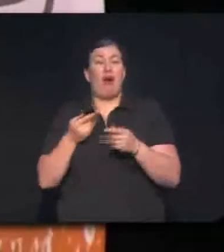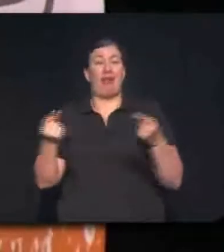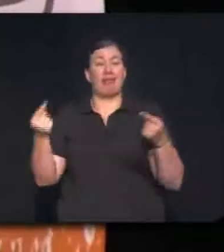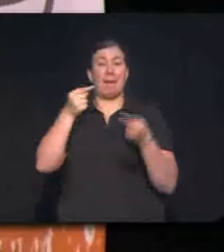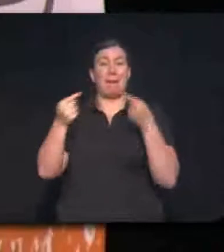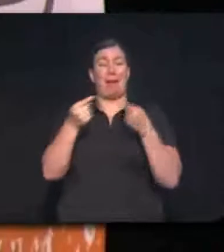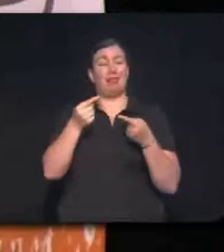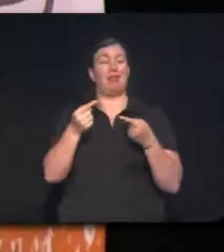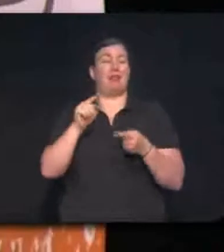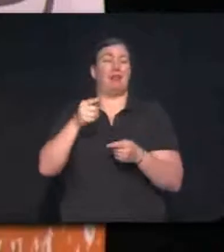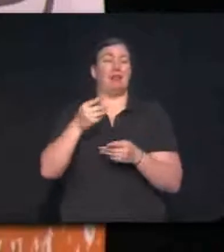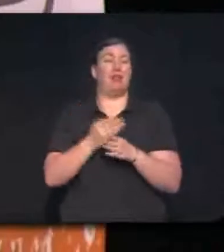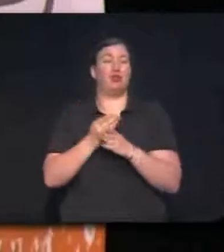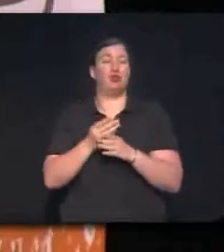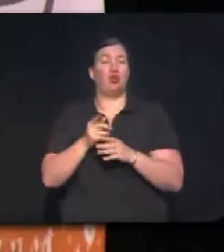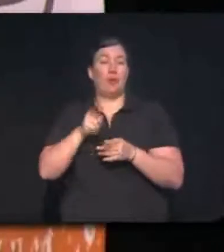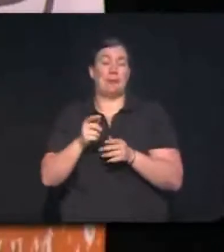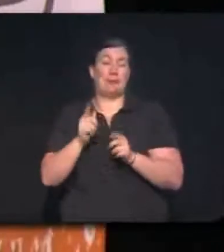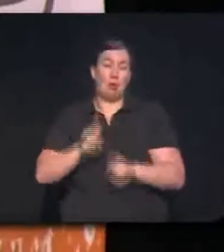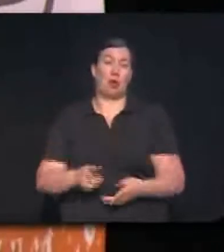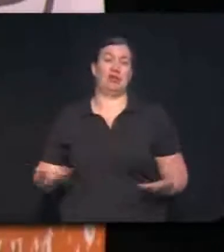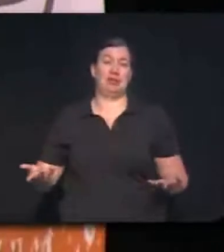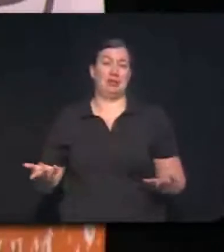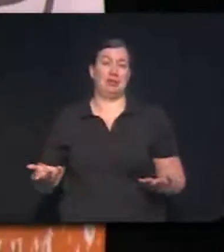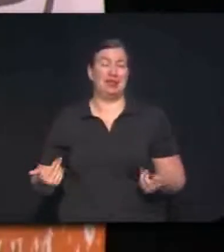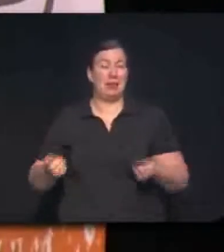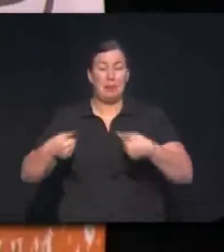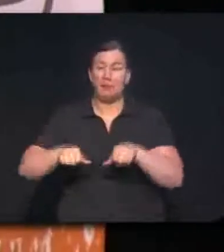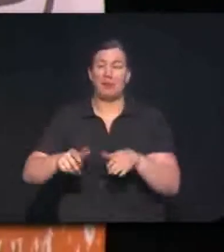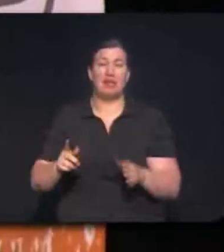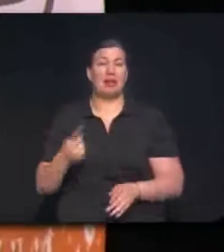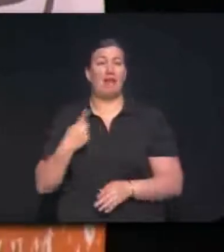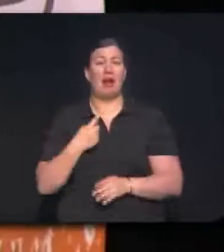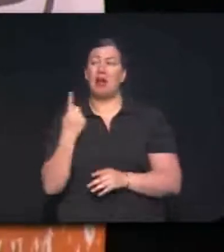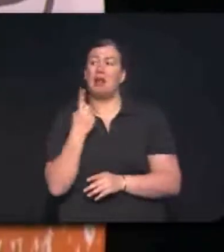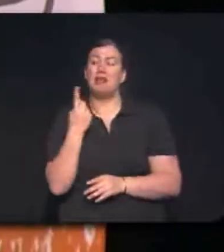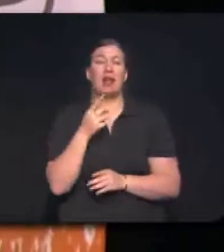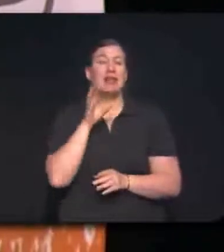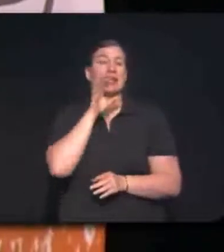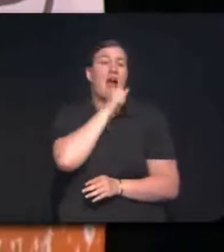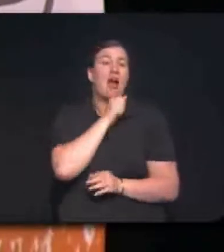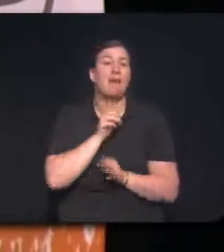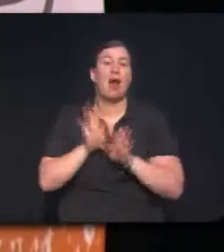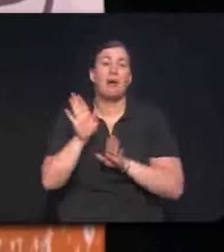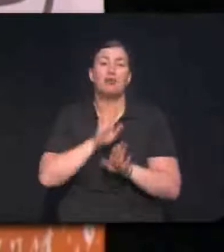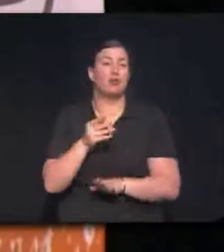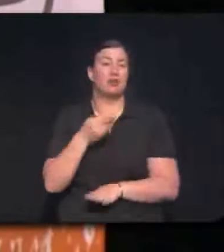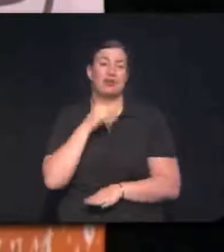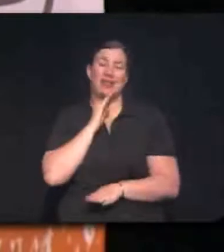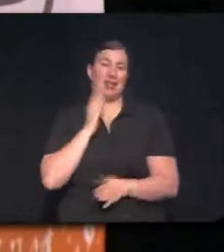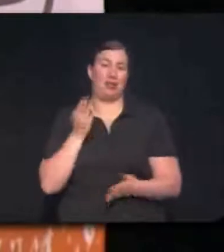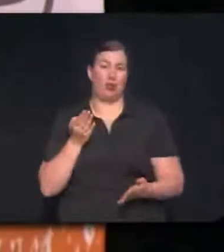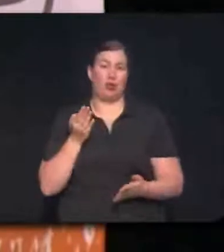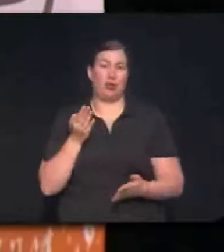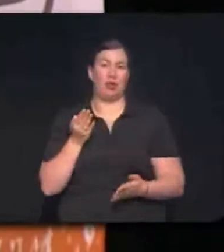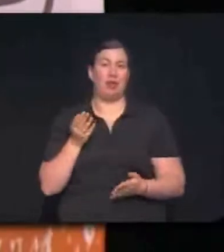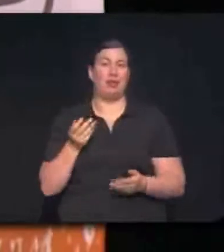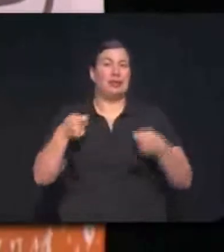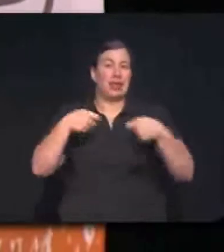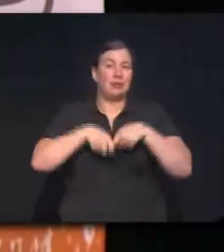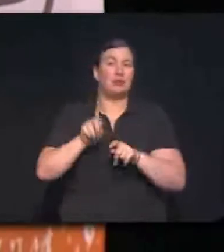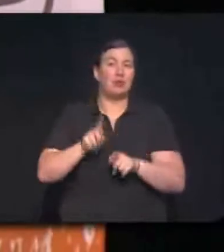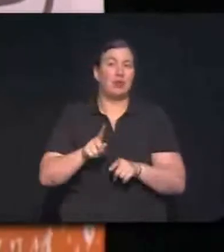feststellen stattfinden muss weil eines abstimmen reicht nicht die Abstimmungen müssen mindestens Abständen